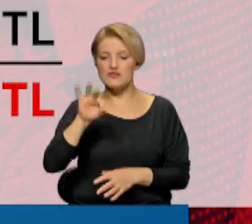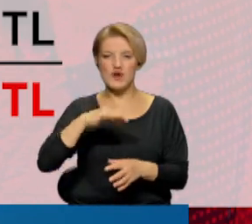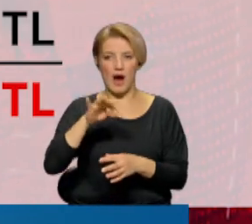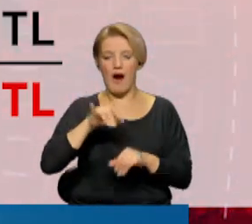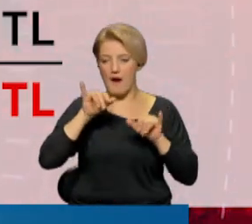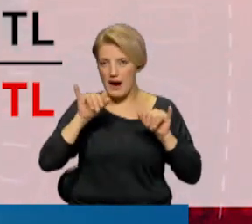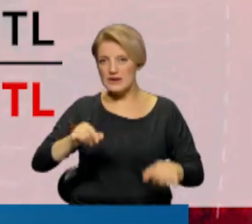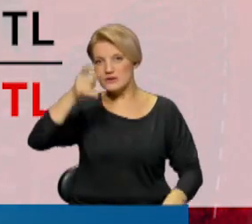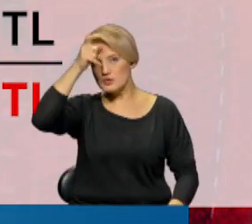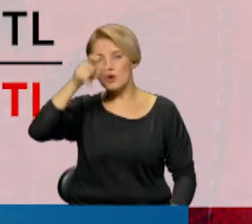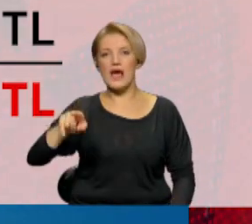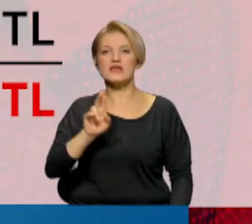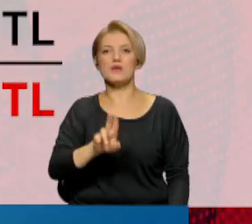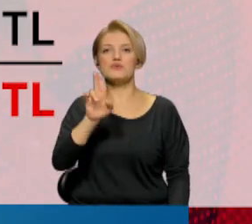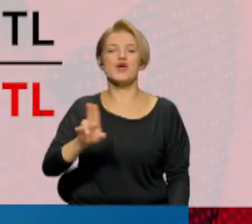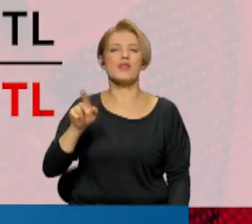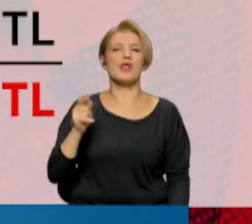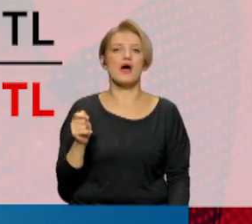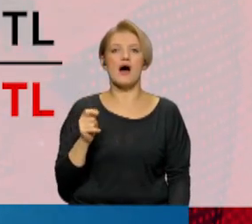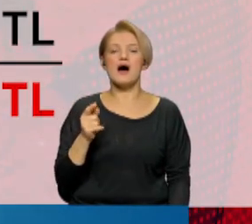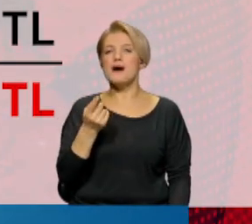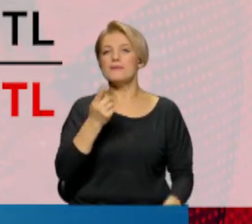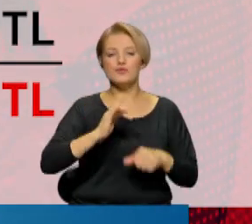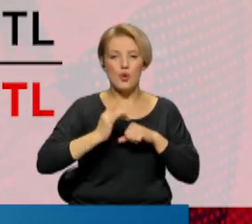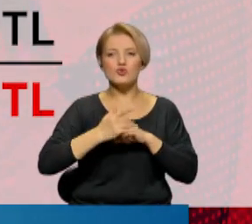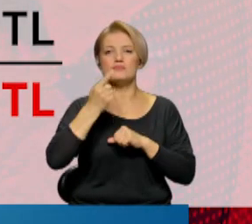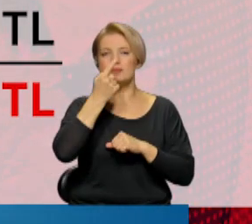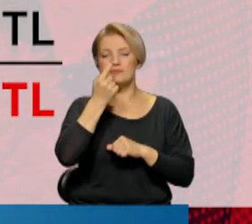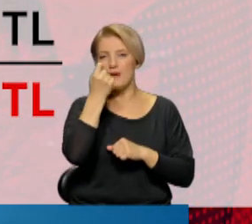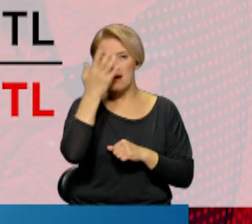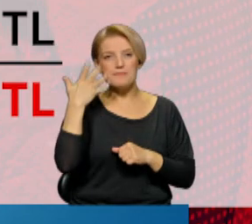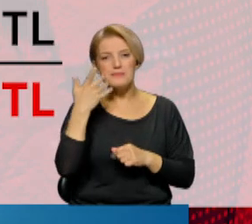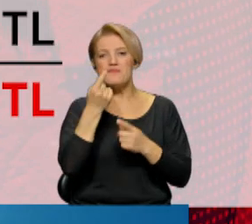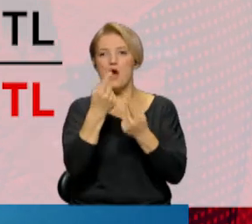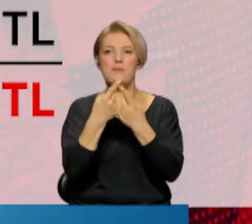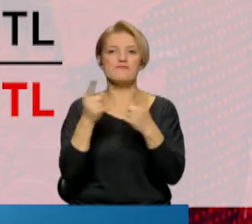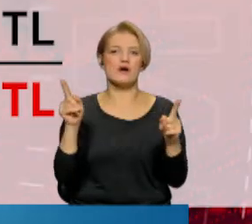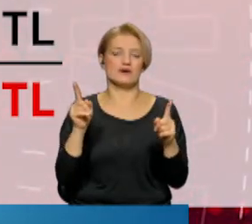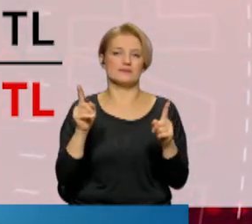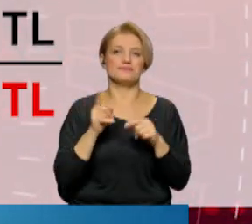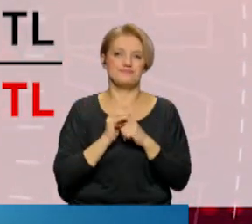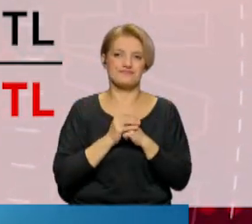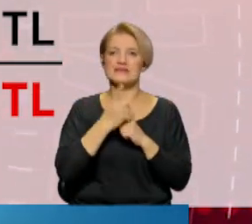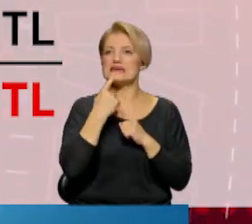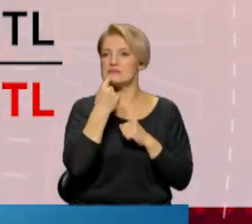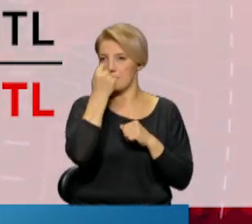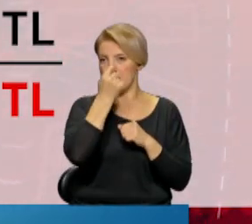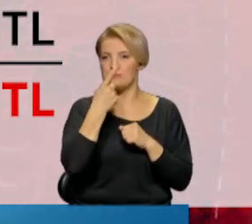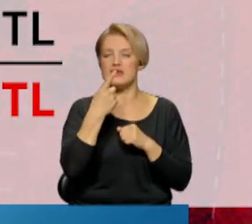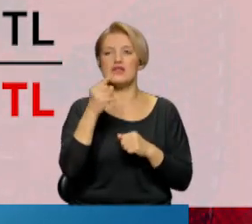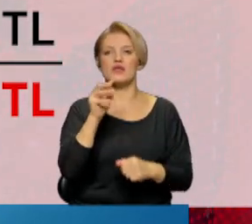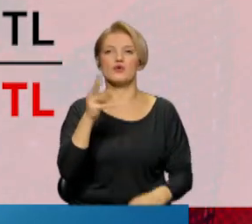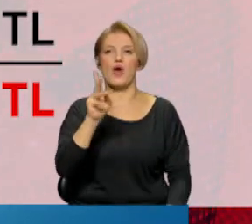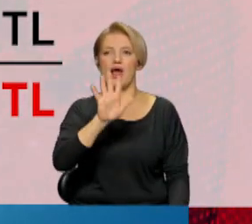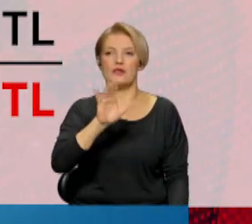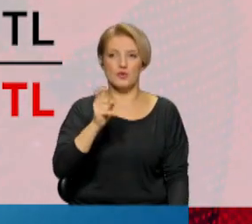aynısı Türkiye'de 77 lira. Bakliyat fiyatları arasında da fark büyük. 1 kiloluk pirinç 2 euro. Kırmızı mercimek 1 euro